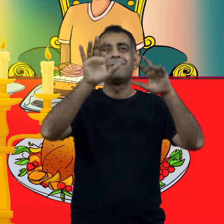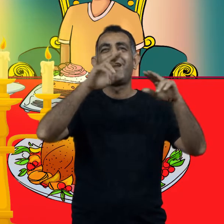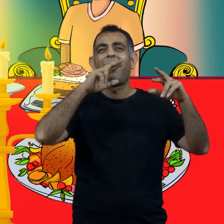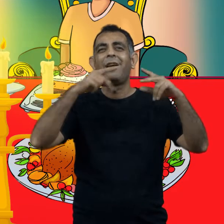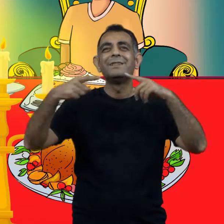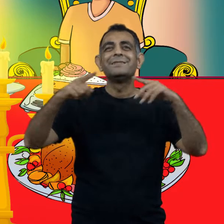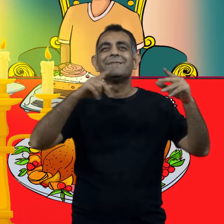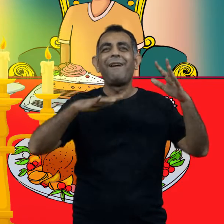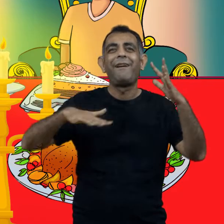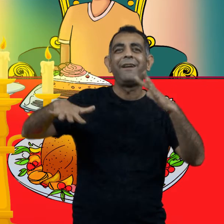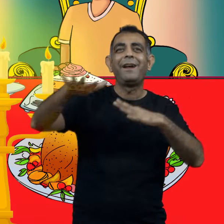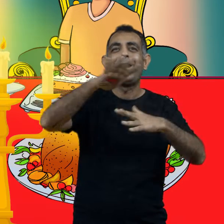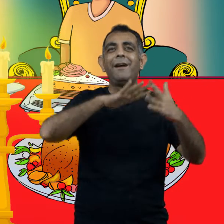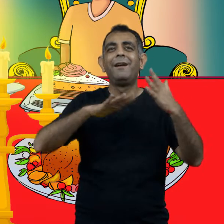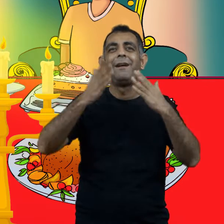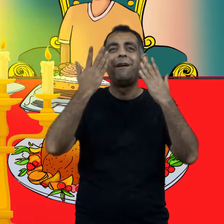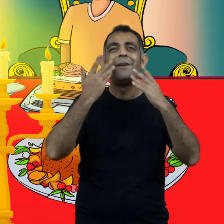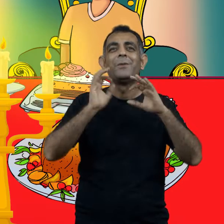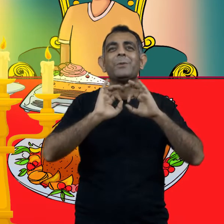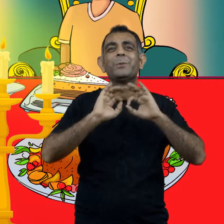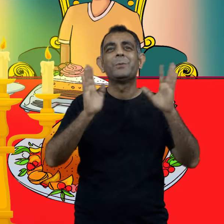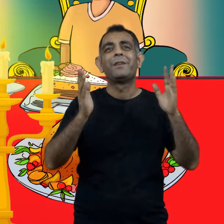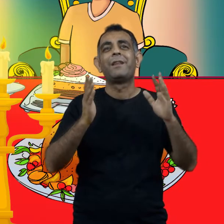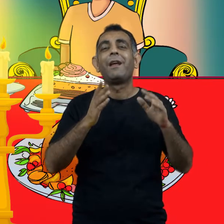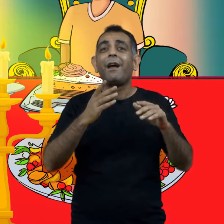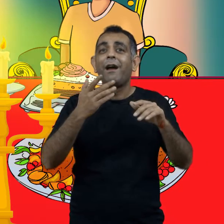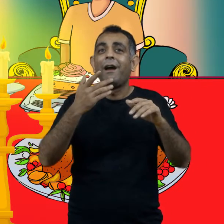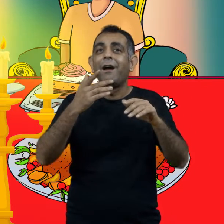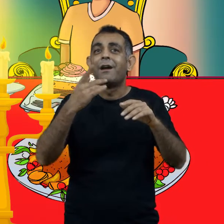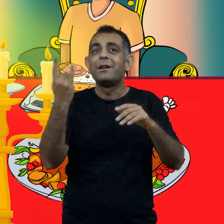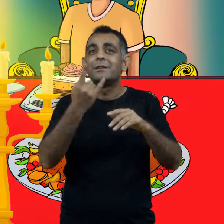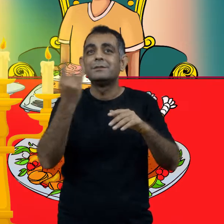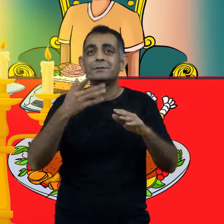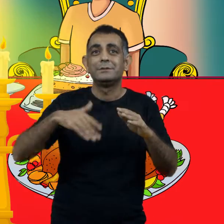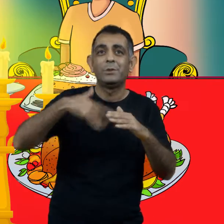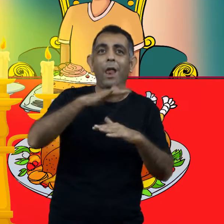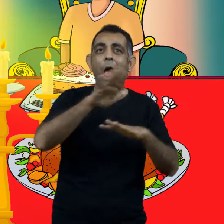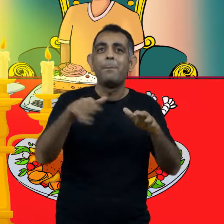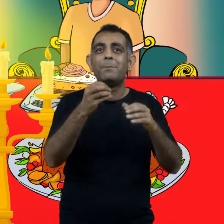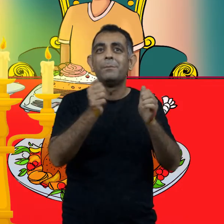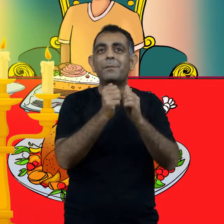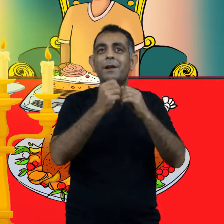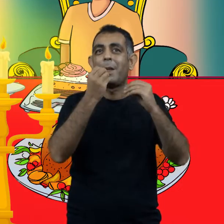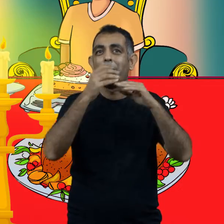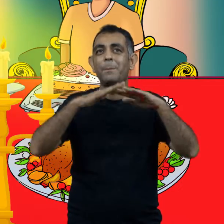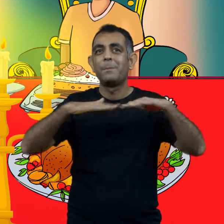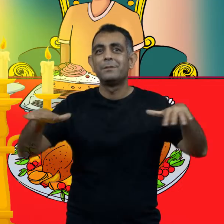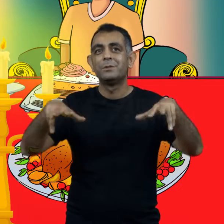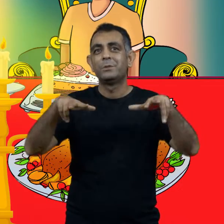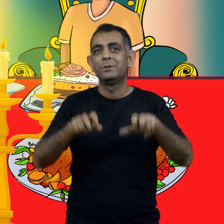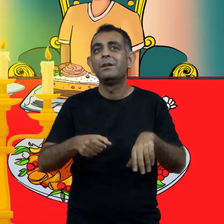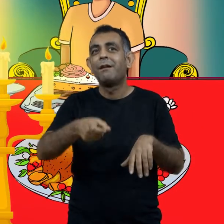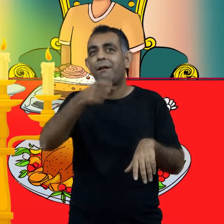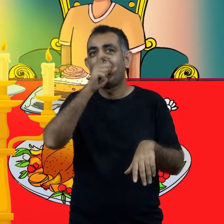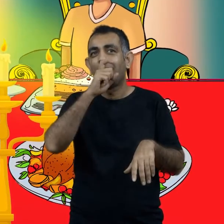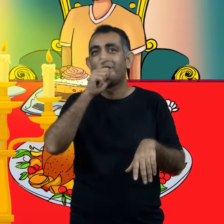uçurtmalarla bezenmiş renk renk cıvıl cıvıl bir yerdi. Sarayı gezdikten sonra hep birlikte yemek masasına